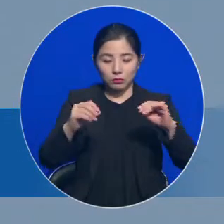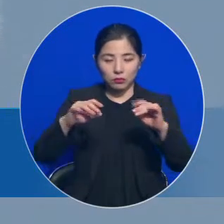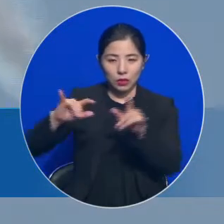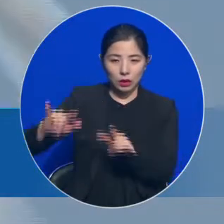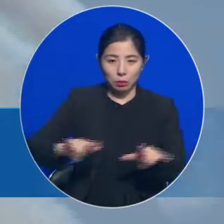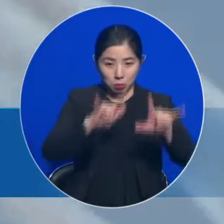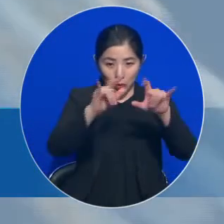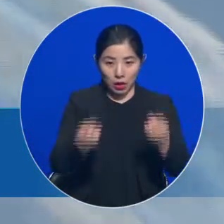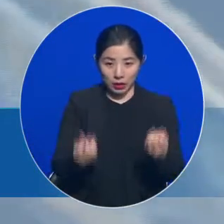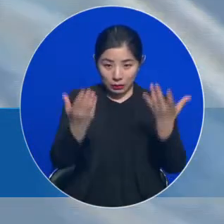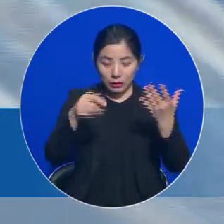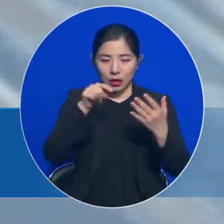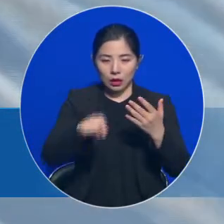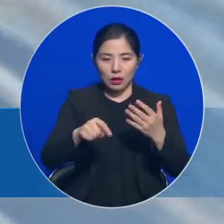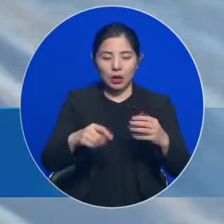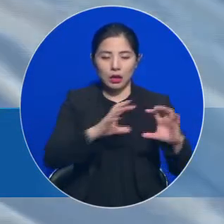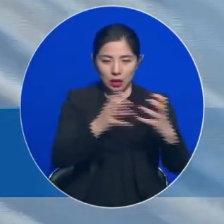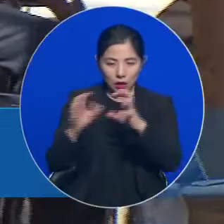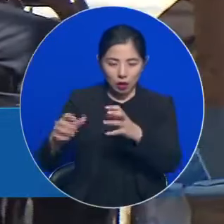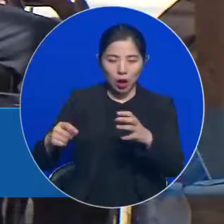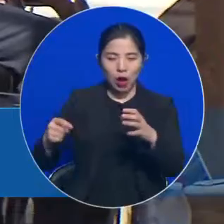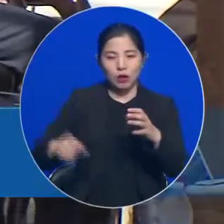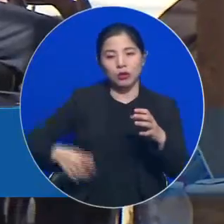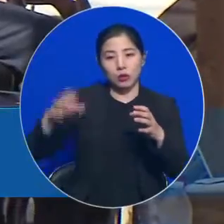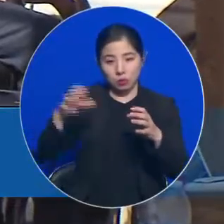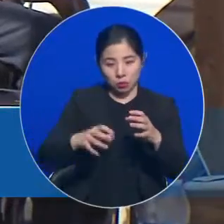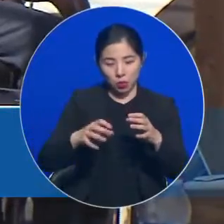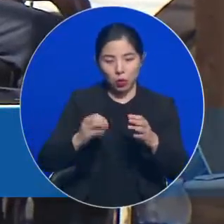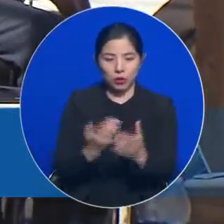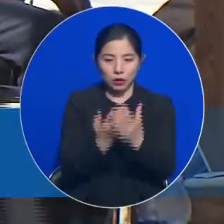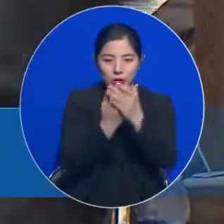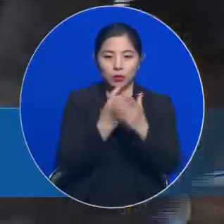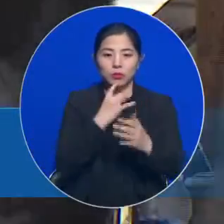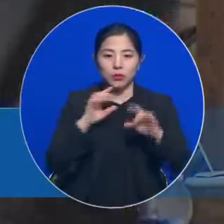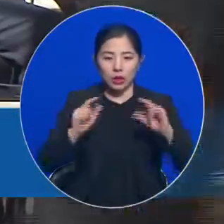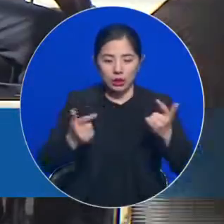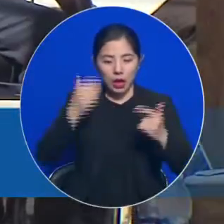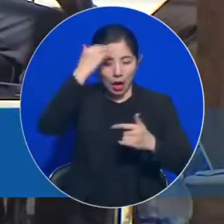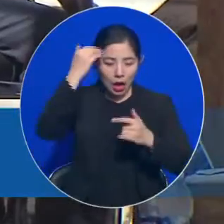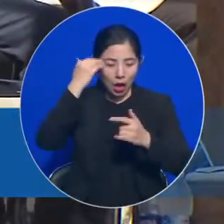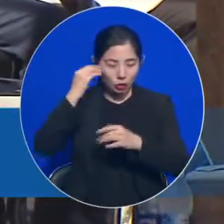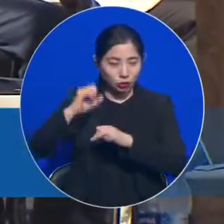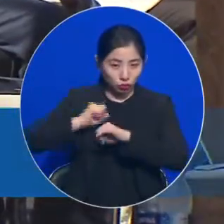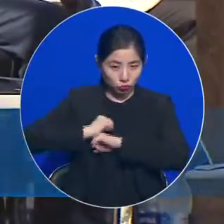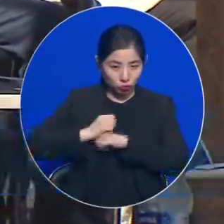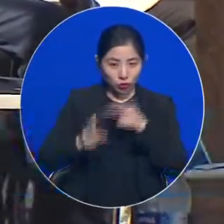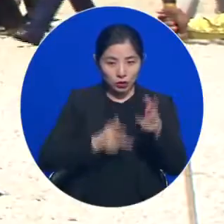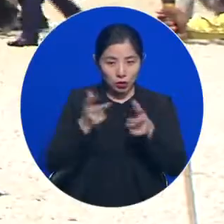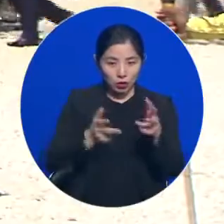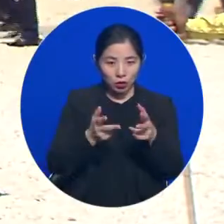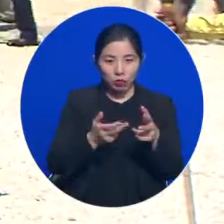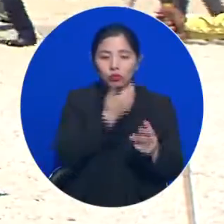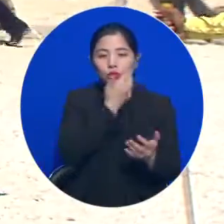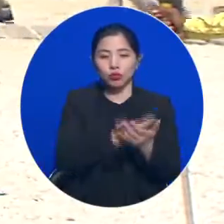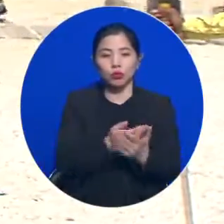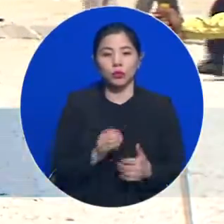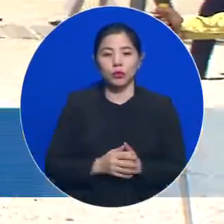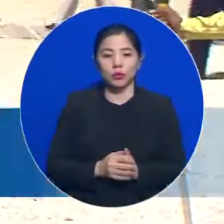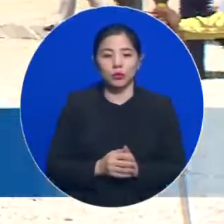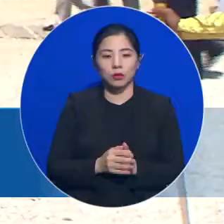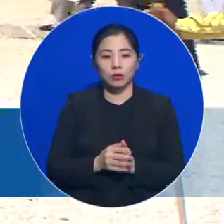에어쇼는 양국의 우호협력 증진을 넘어 K-방산의 해외 핵심 거점 마련 일환으로도 평가됩니다.